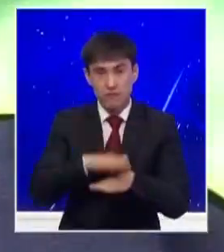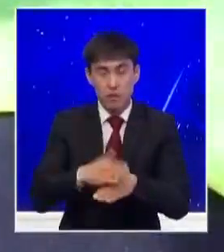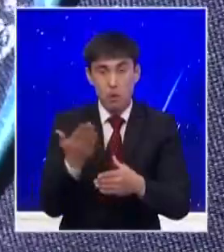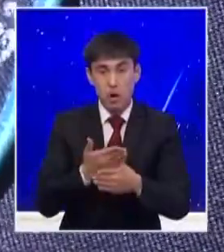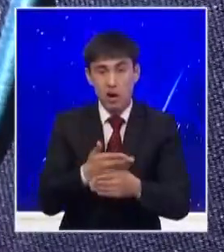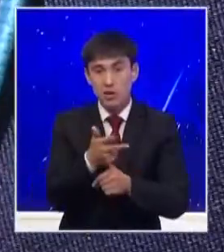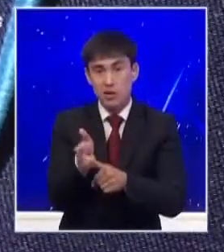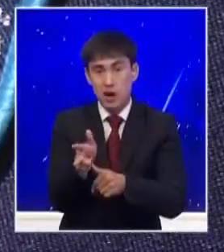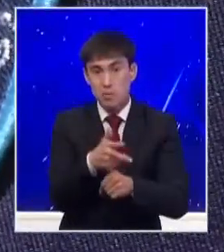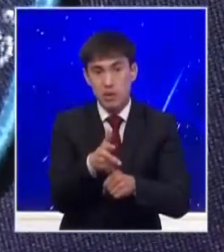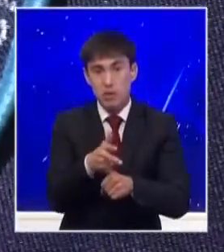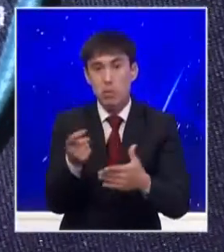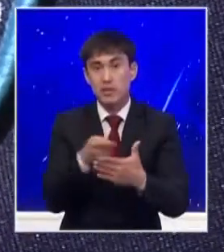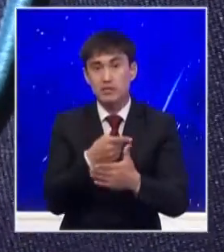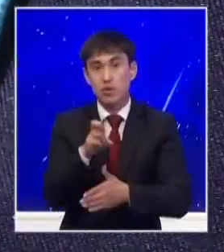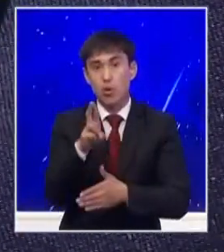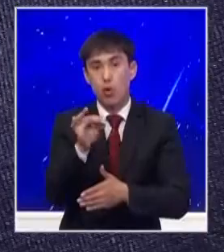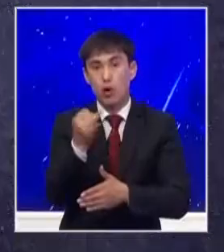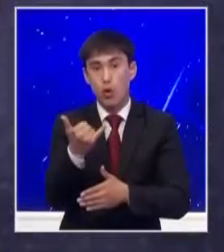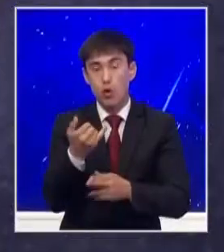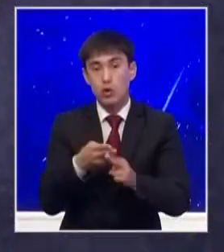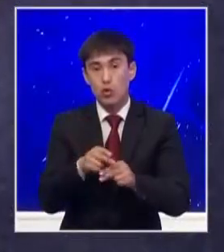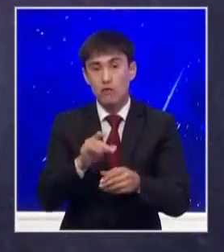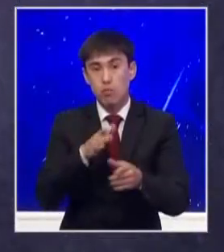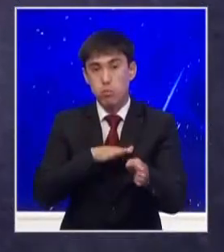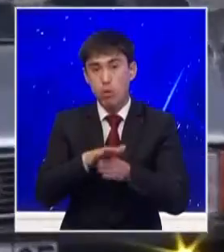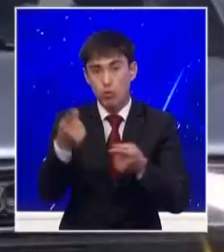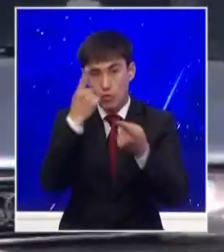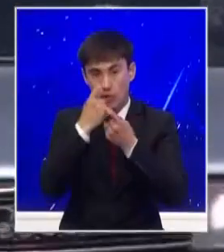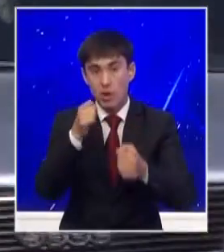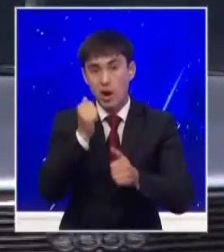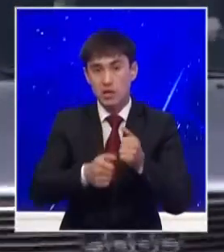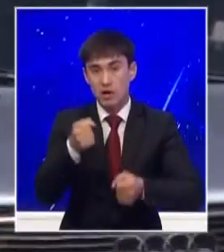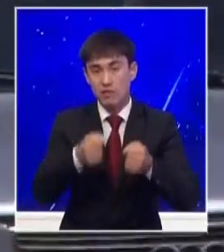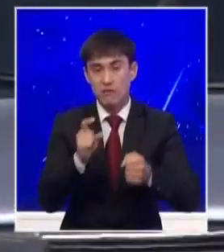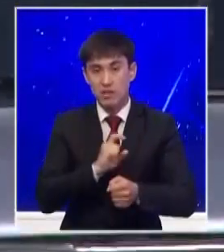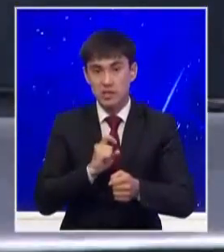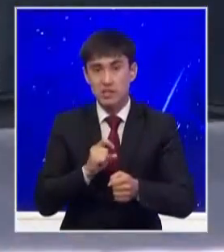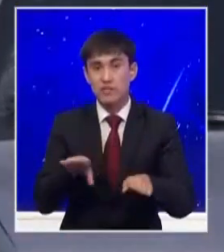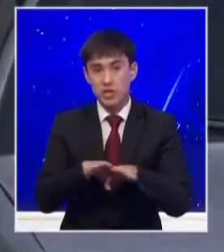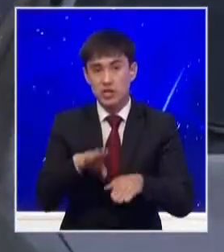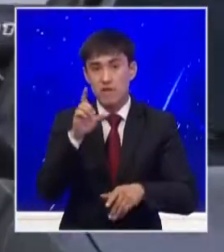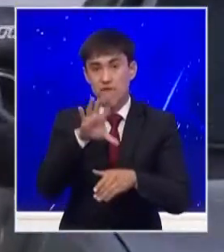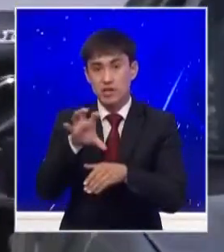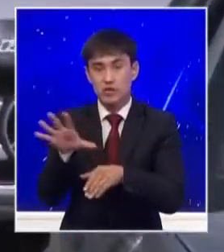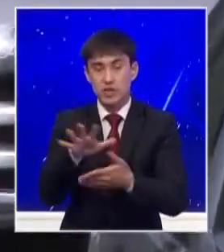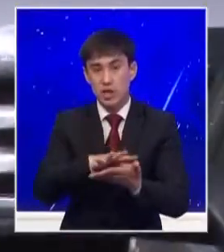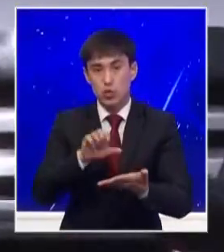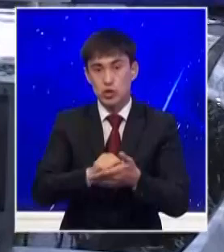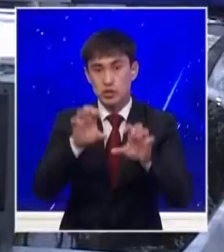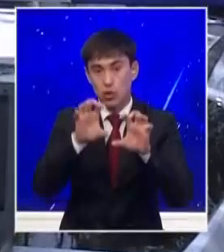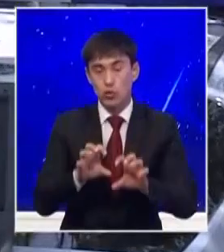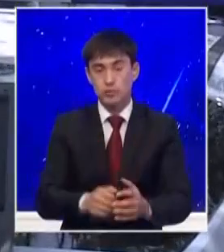помогает камера видеонаблюдения под названием «Коргау», которая выдает полную информацию о каждом автовладельце, а также фиксирует все нарушения